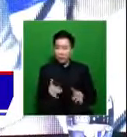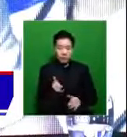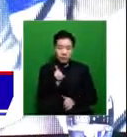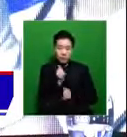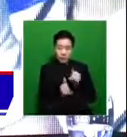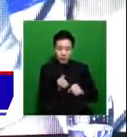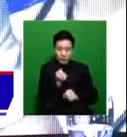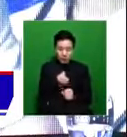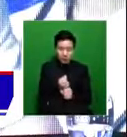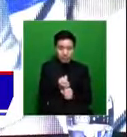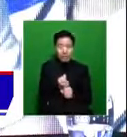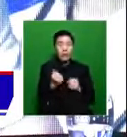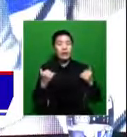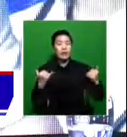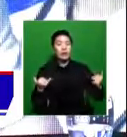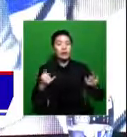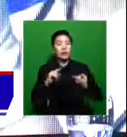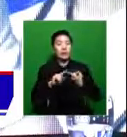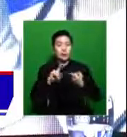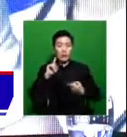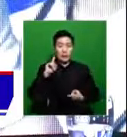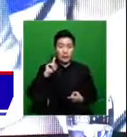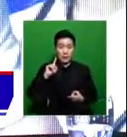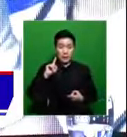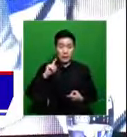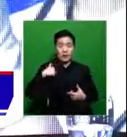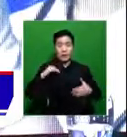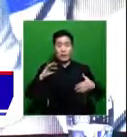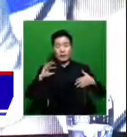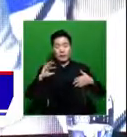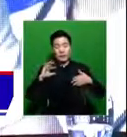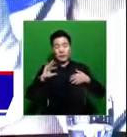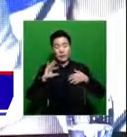นี้นะครับส่วนในเรื่องของ